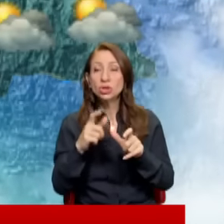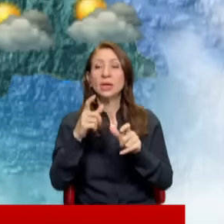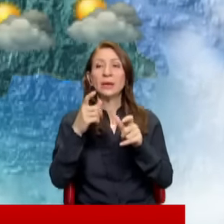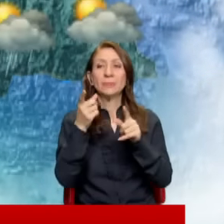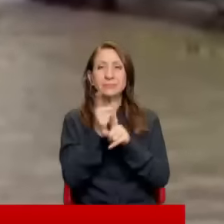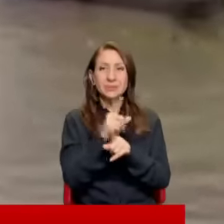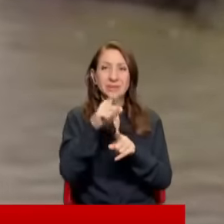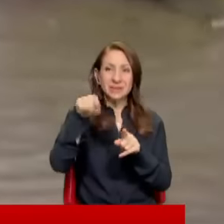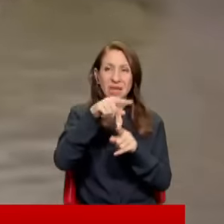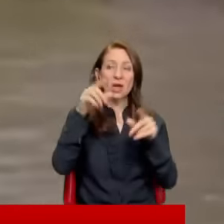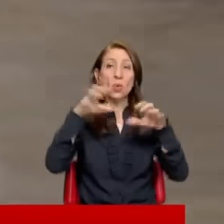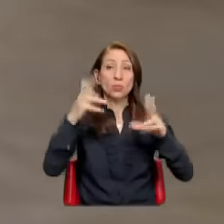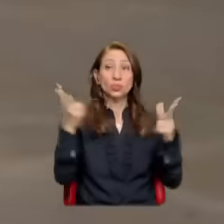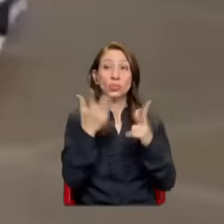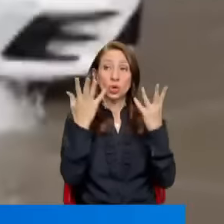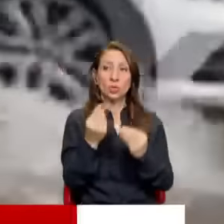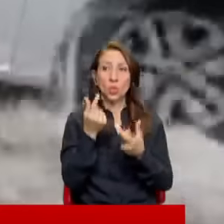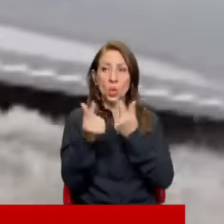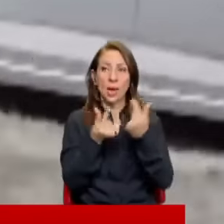yağış uyarısı var